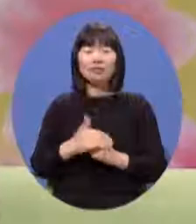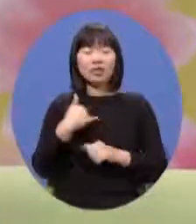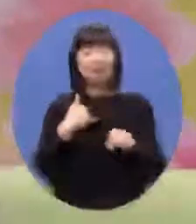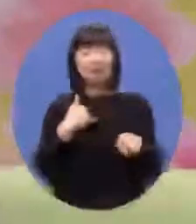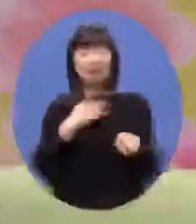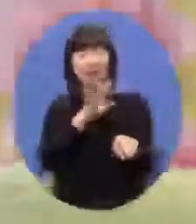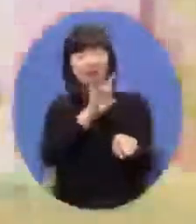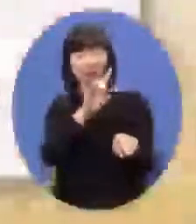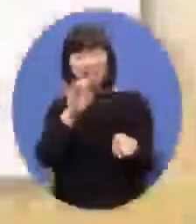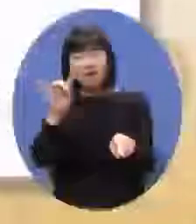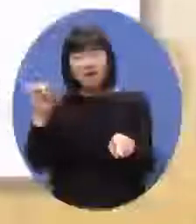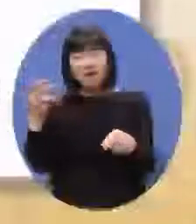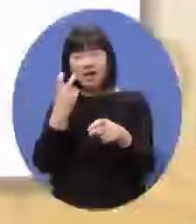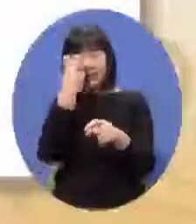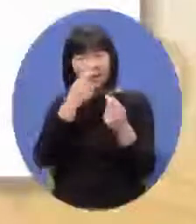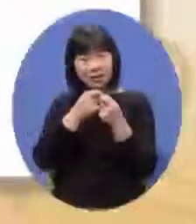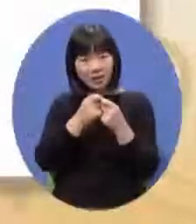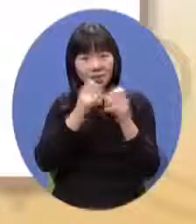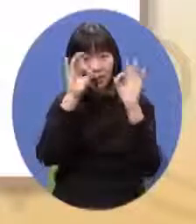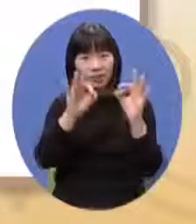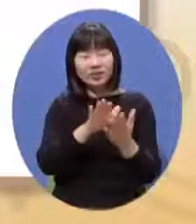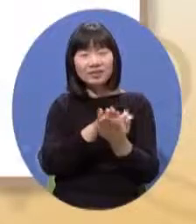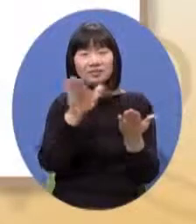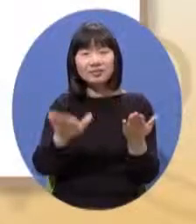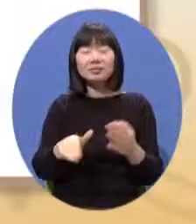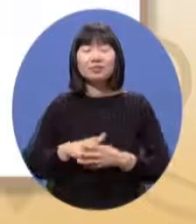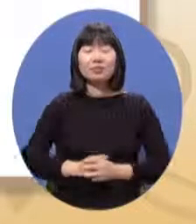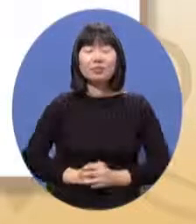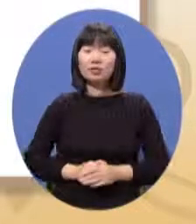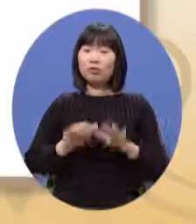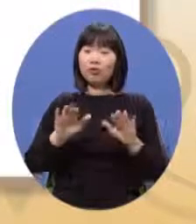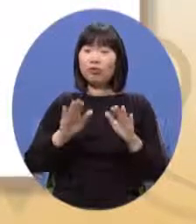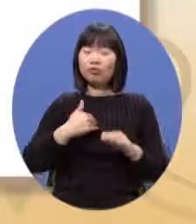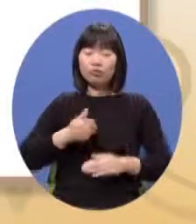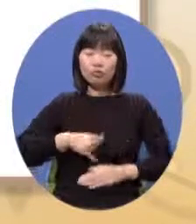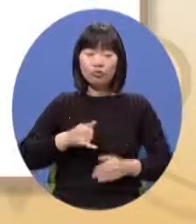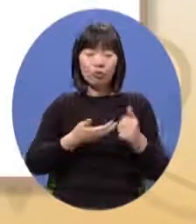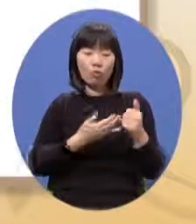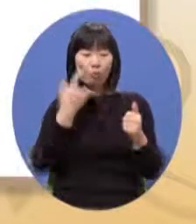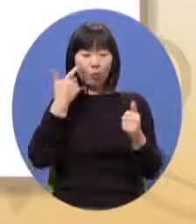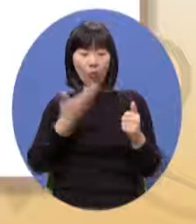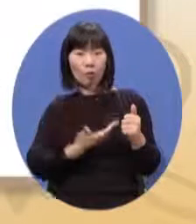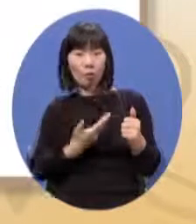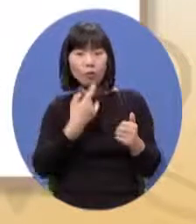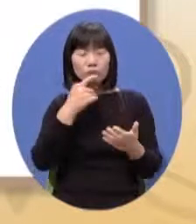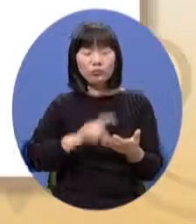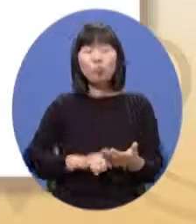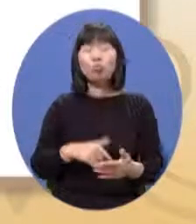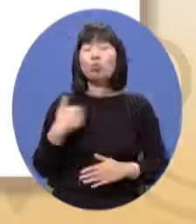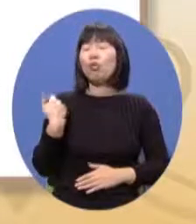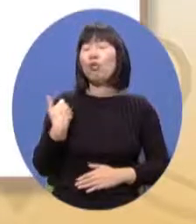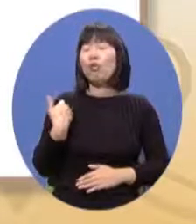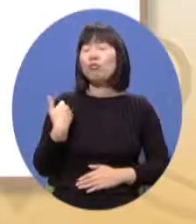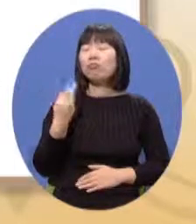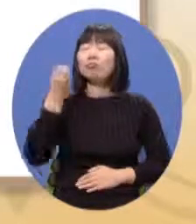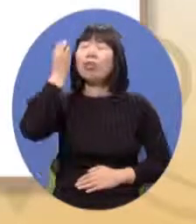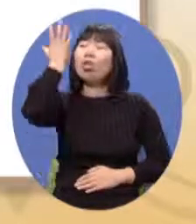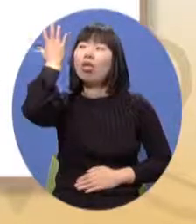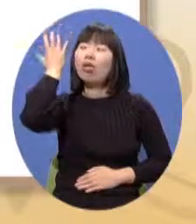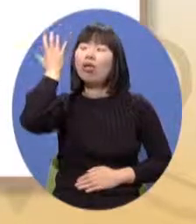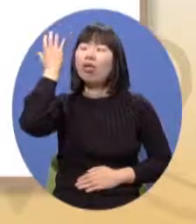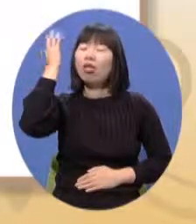우리가 이걸 좀 하나하나 좀 살펴볼게요. 네. 자, 우리 아이한테 뭘 물어봤는데 쉽게 몰라요,